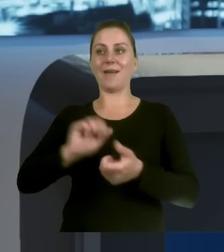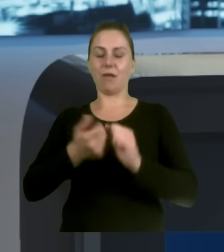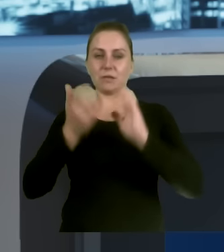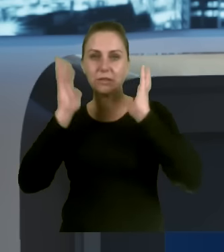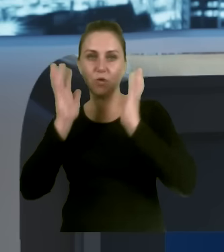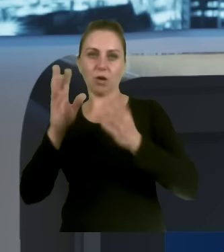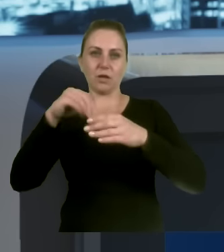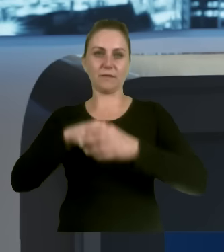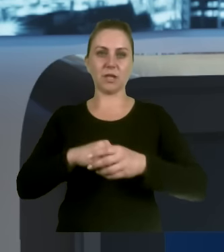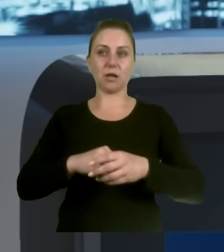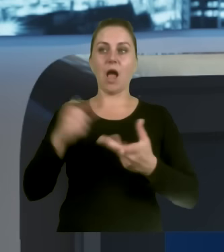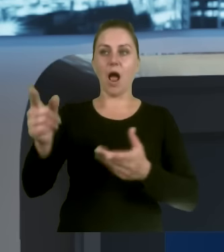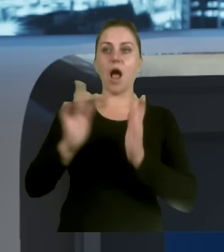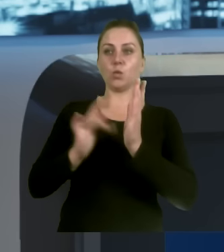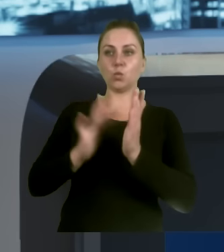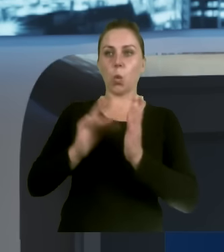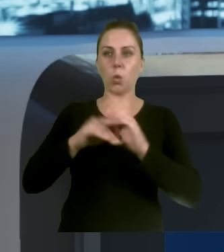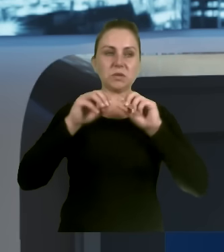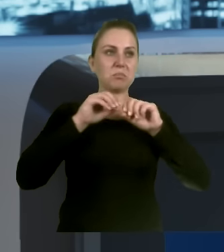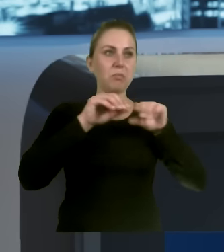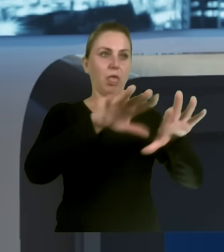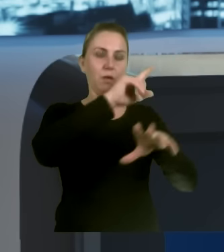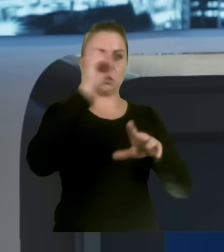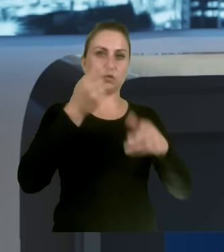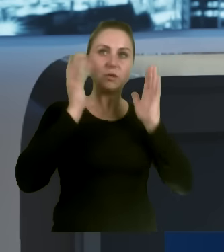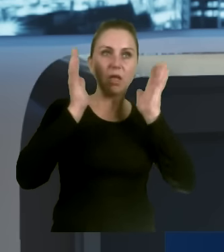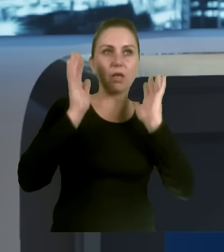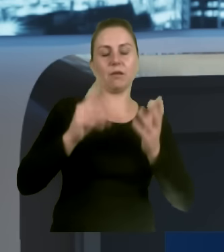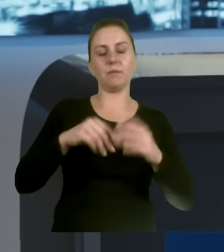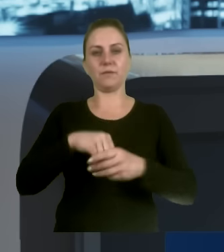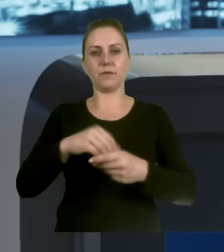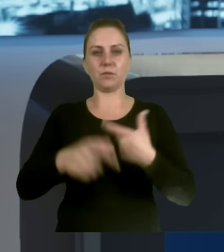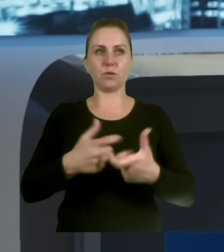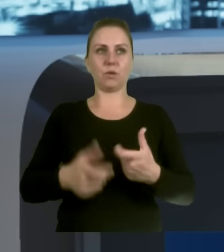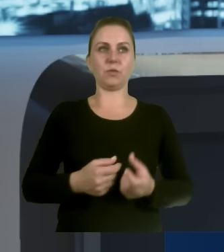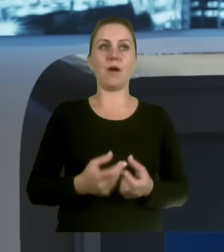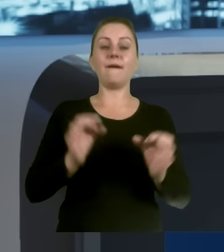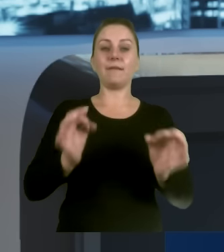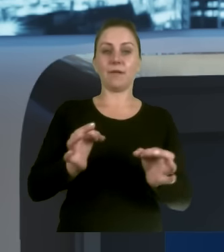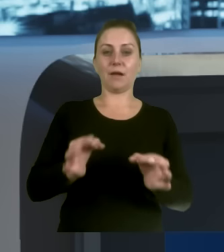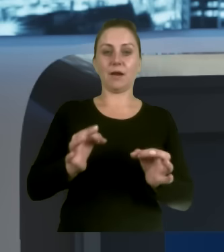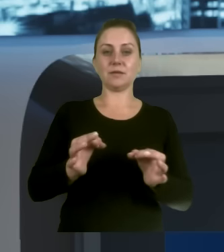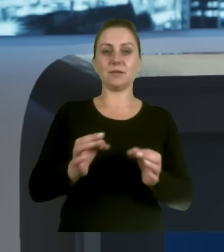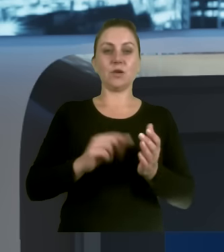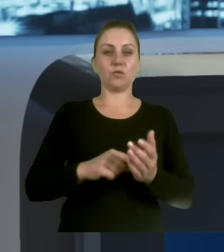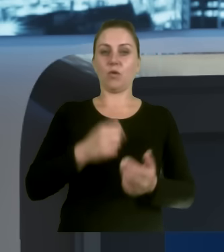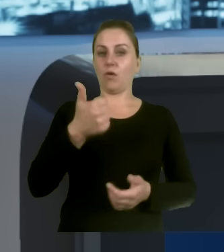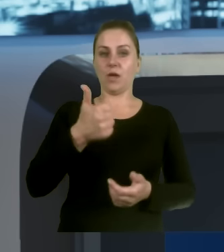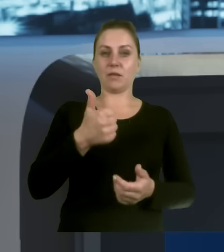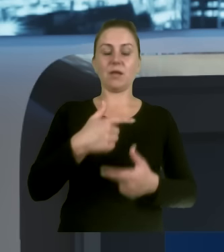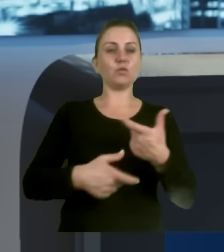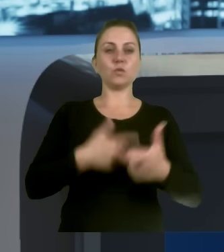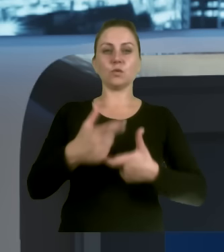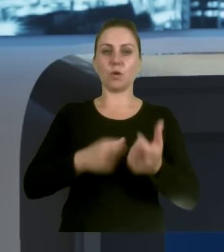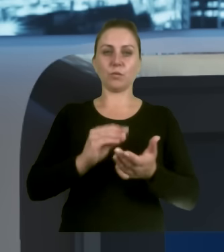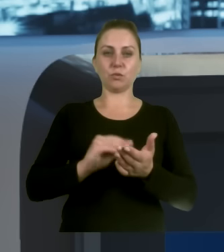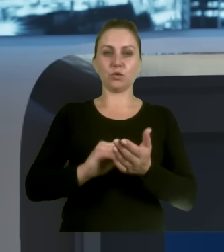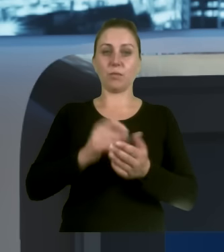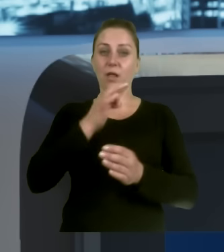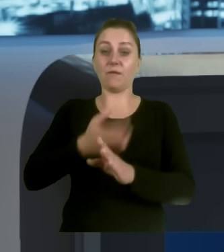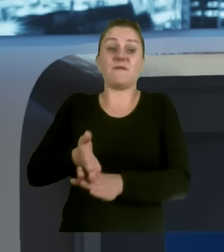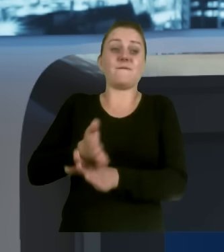na cały, można powiedzieć, na cały kraj. I w tej chwili to jest jedna rzecz tylko do zrobienia. Im wcześniej Polacy